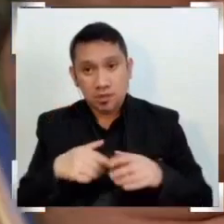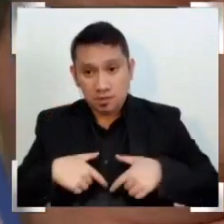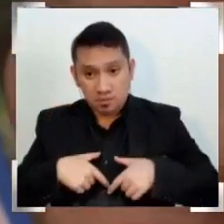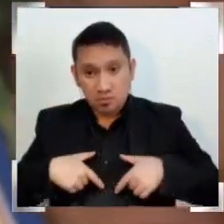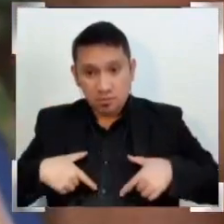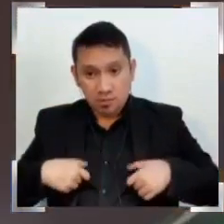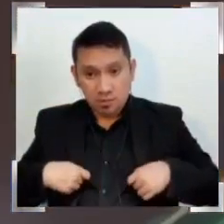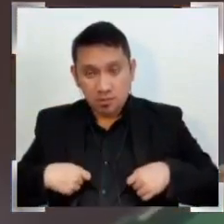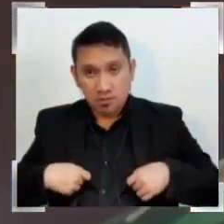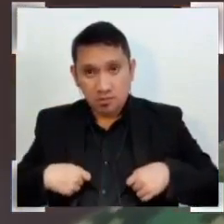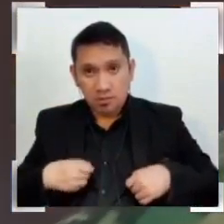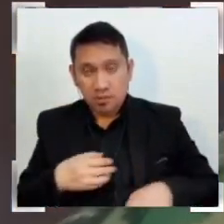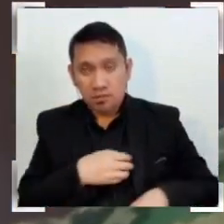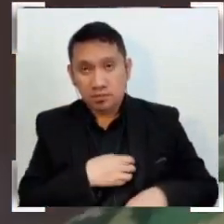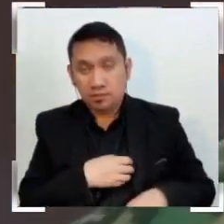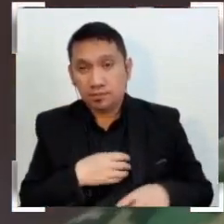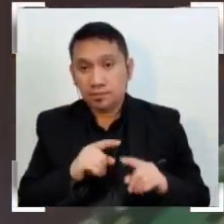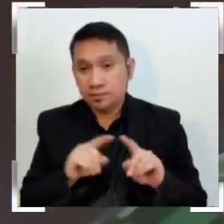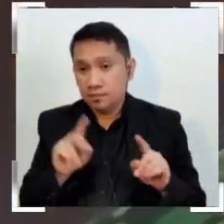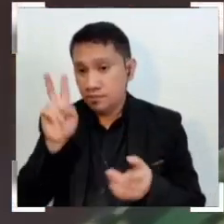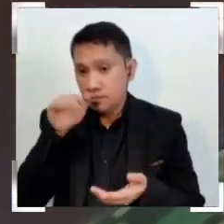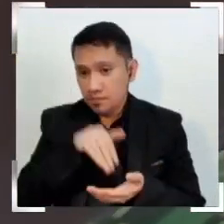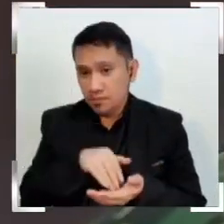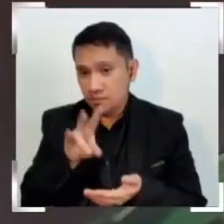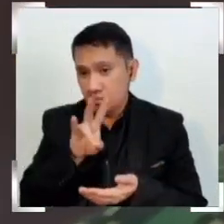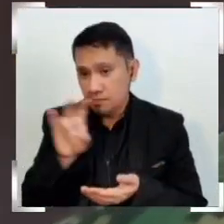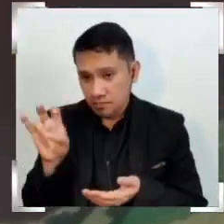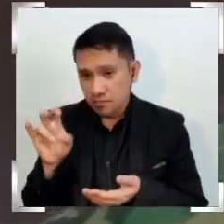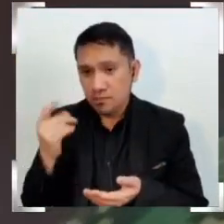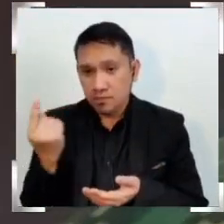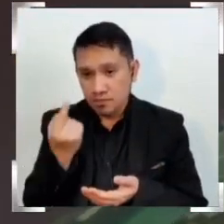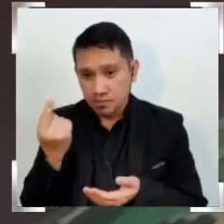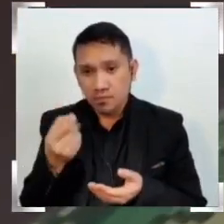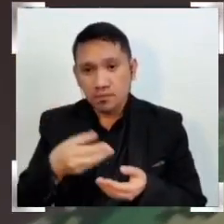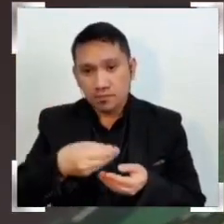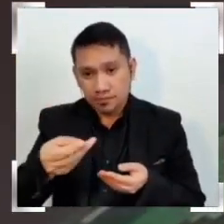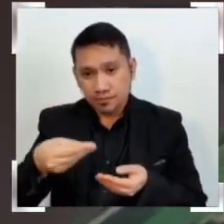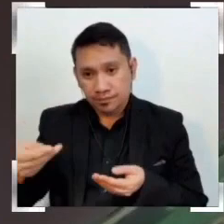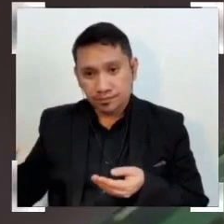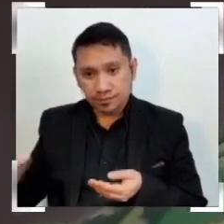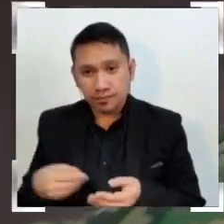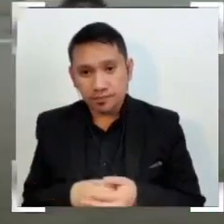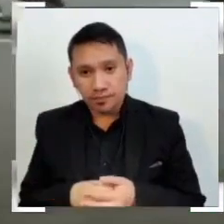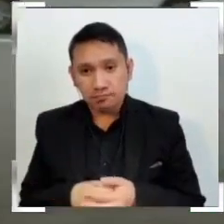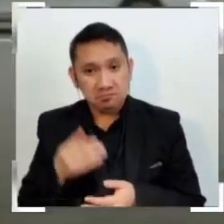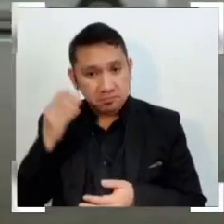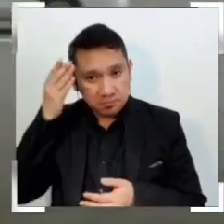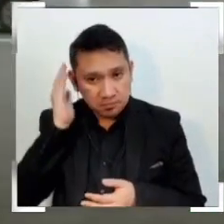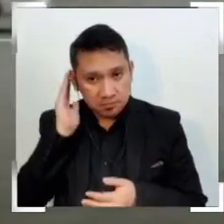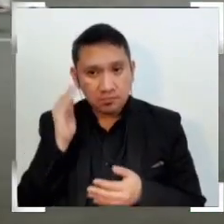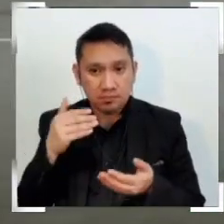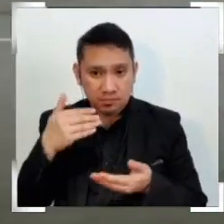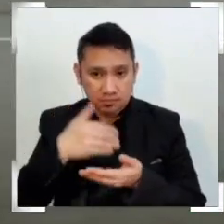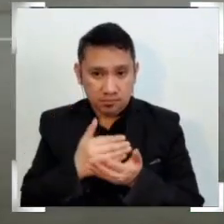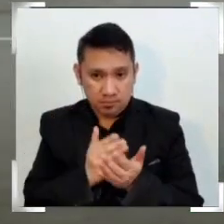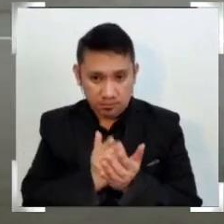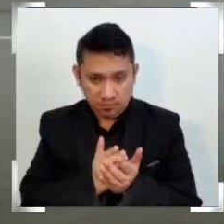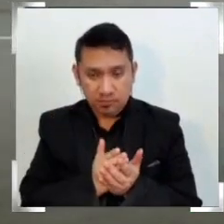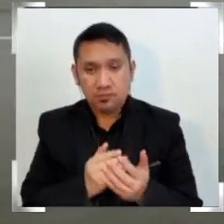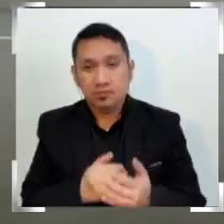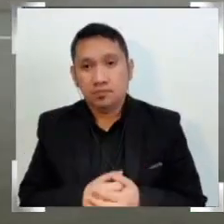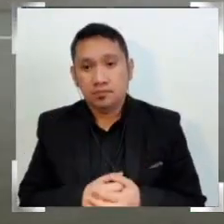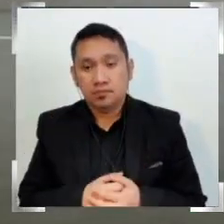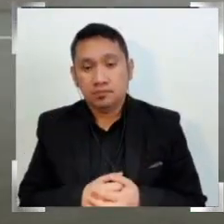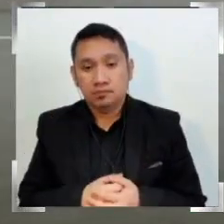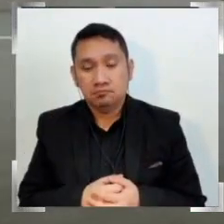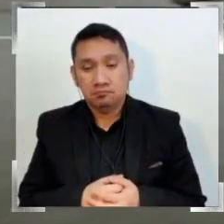Pero 2,700 lang ang naipamahagi. Humiling na raw ng budget sa DBM ang PNP. Target nila